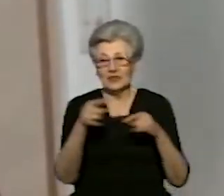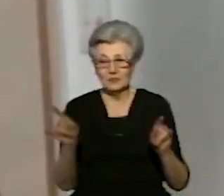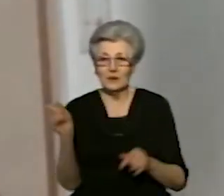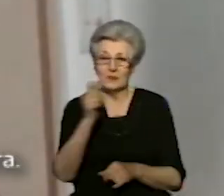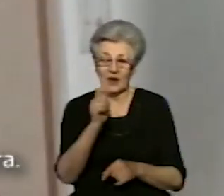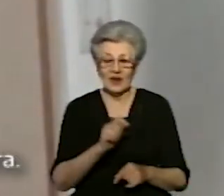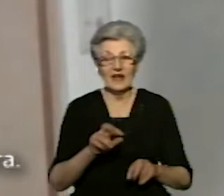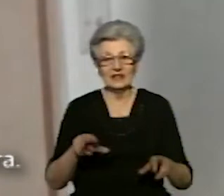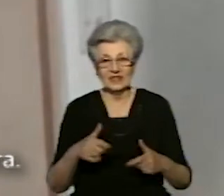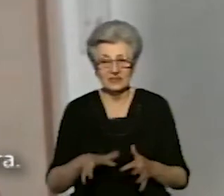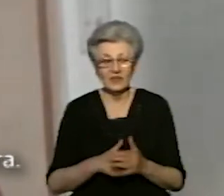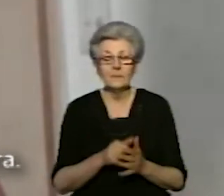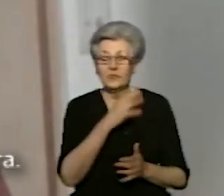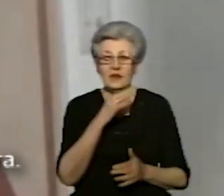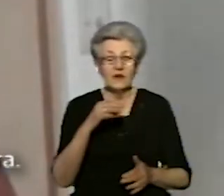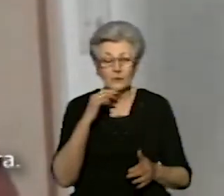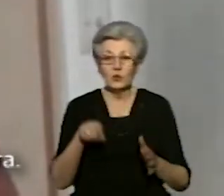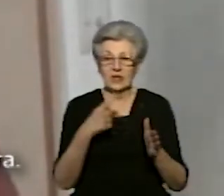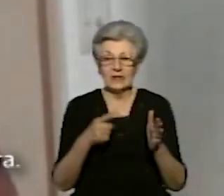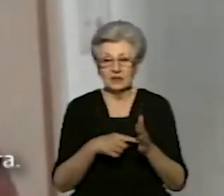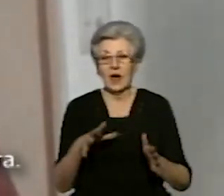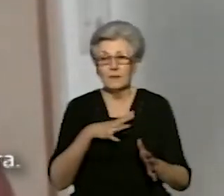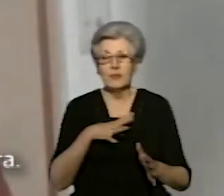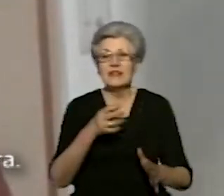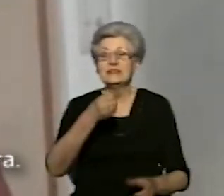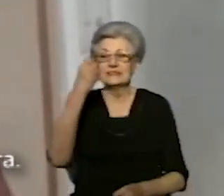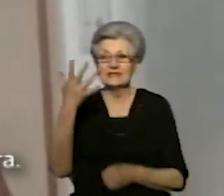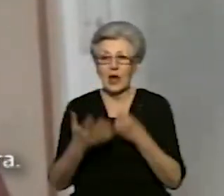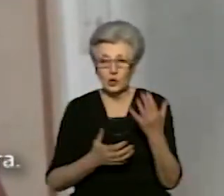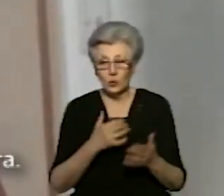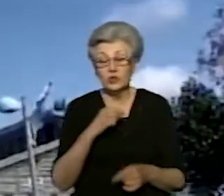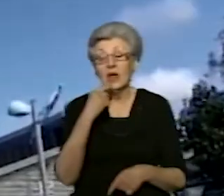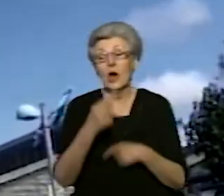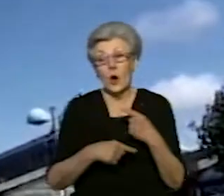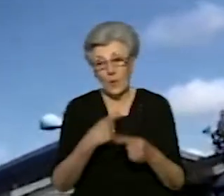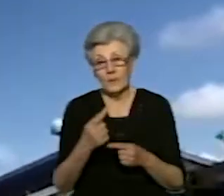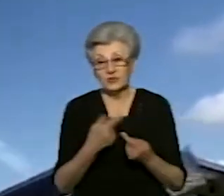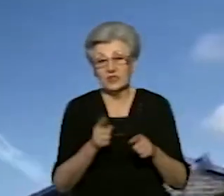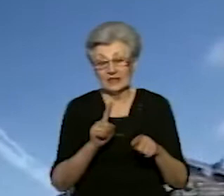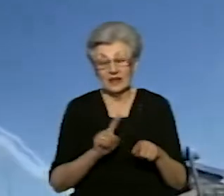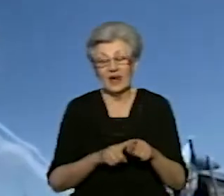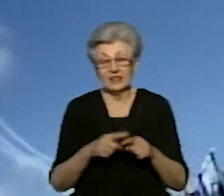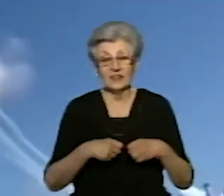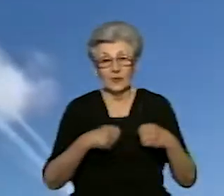В багатьох містах пройшли салюти, звичайні для цього праздника. Розрішили